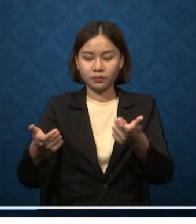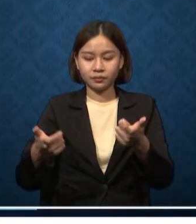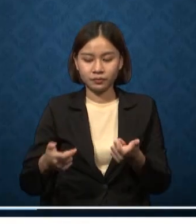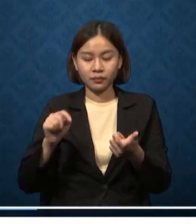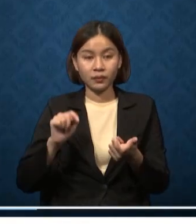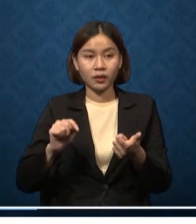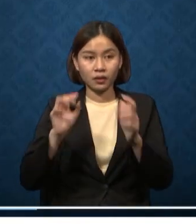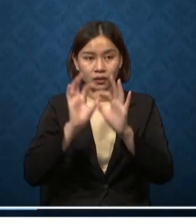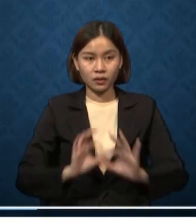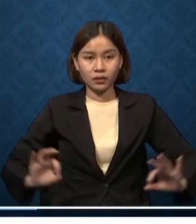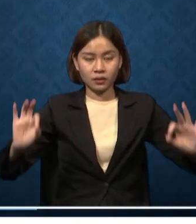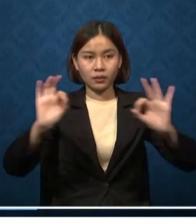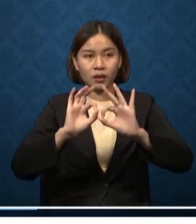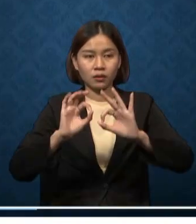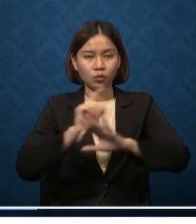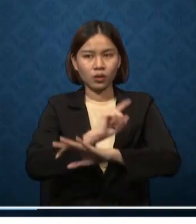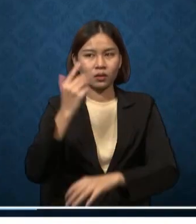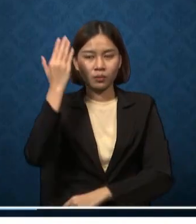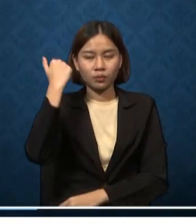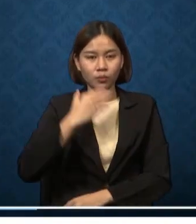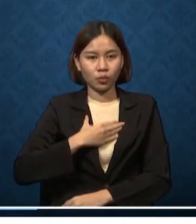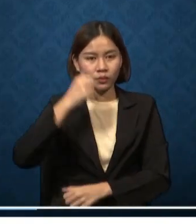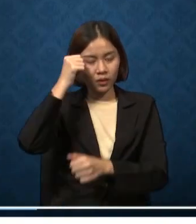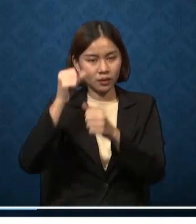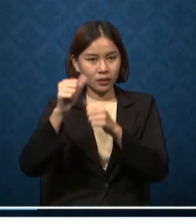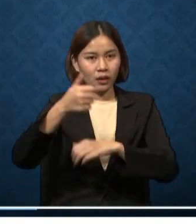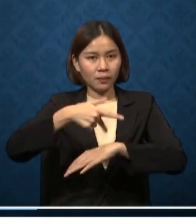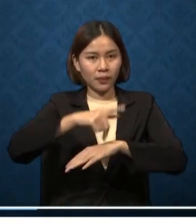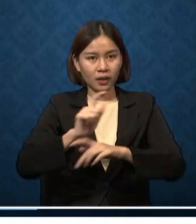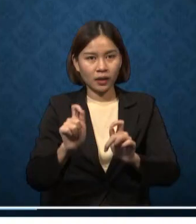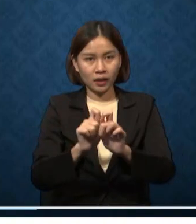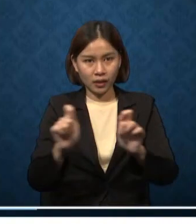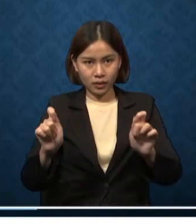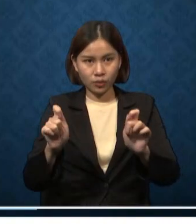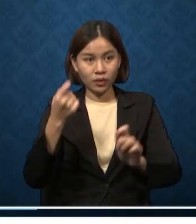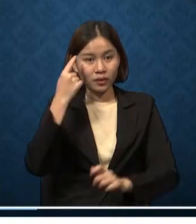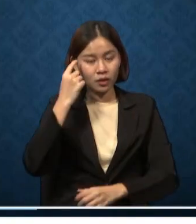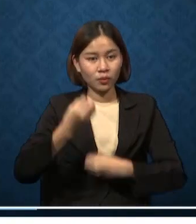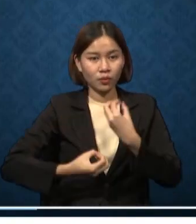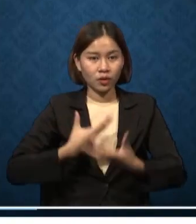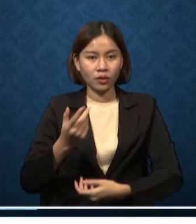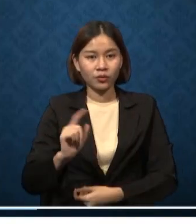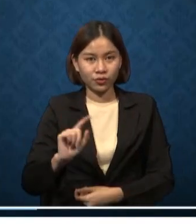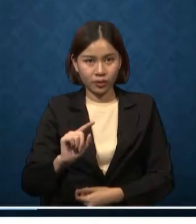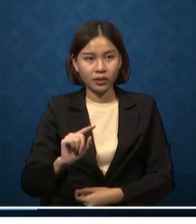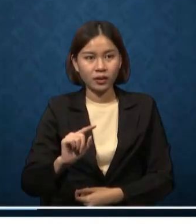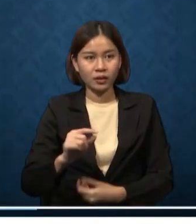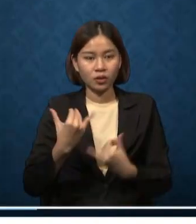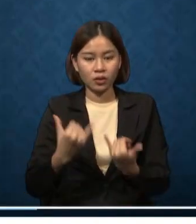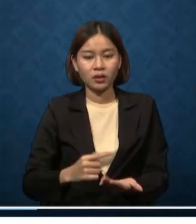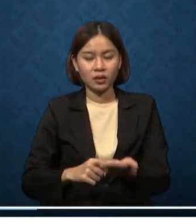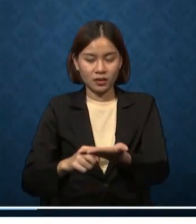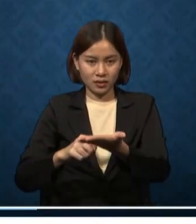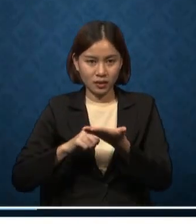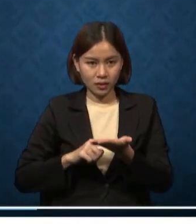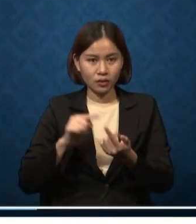ภาพใหญ่วันนั้นผมจำได้ท่านประธานอนุท่านได้กรุณาให้ความเห็นตรงนี้ด้วยและท่านบอกว่าท่านกำลังจะเสนอเรื่องนี้เข้ามา